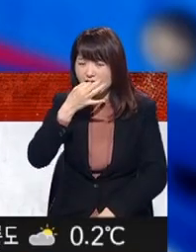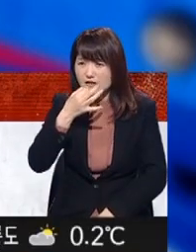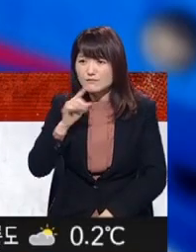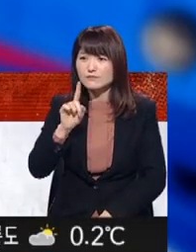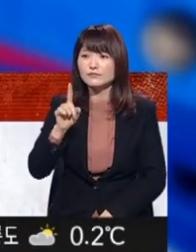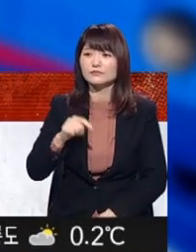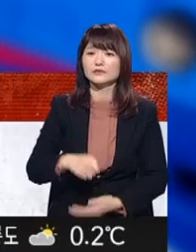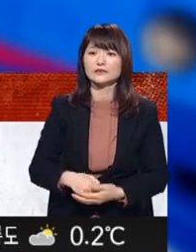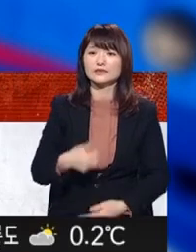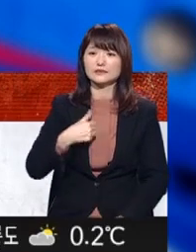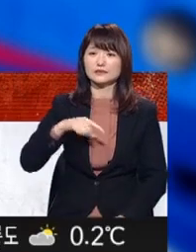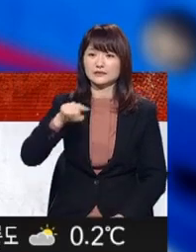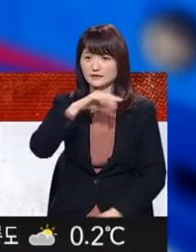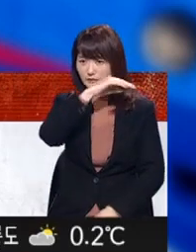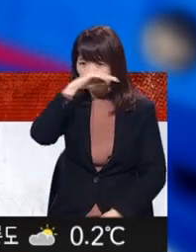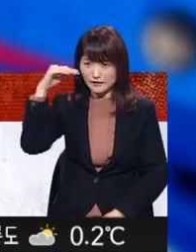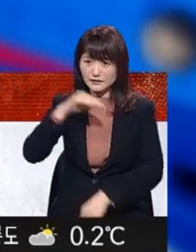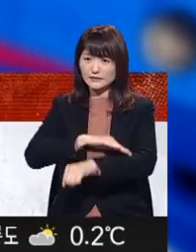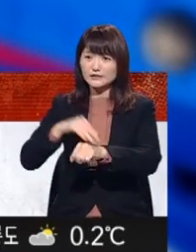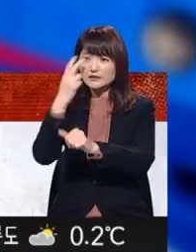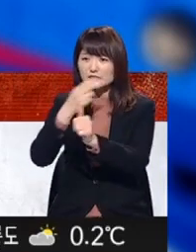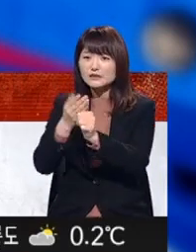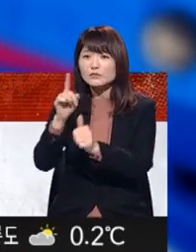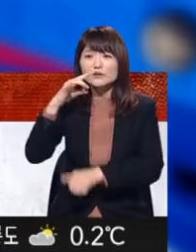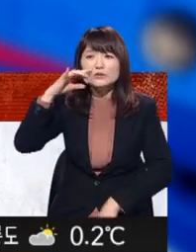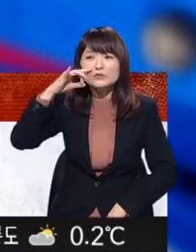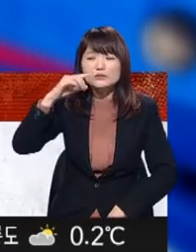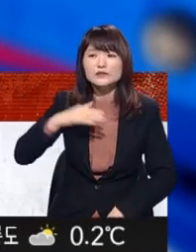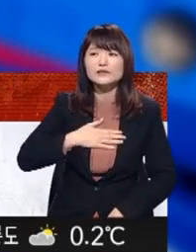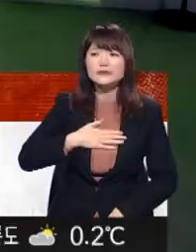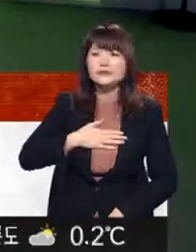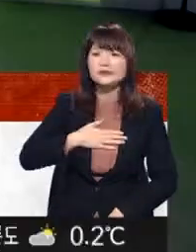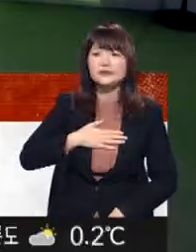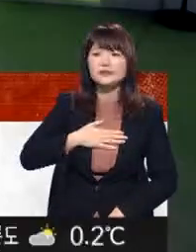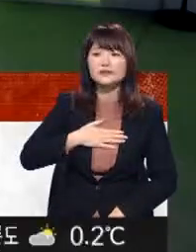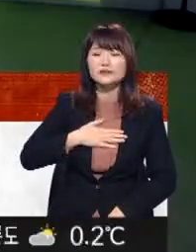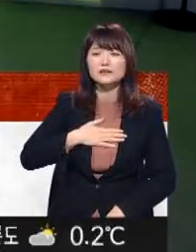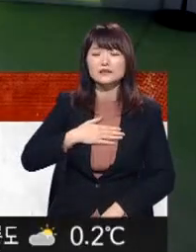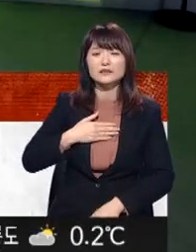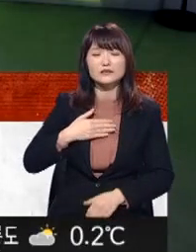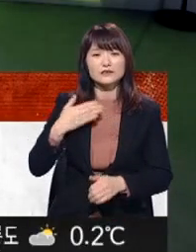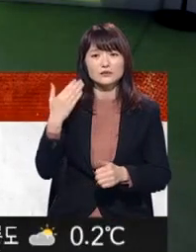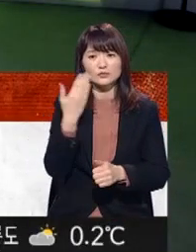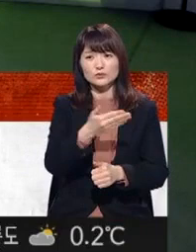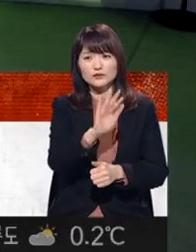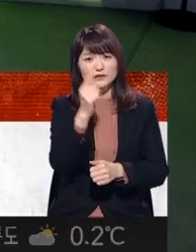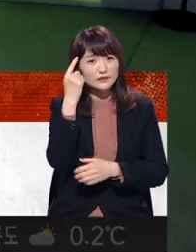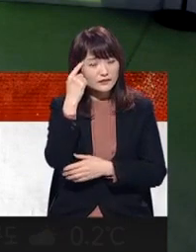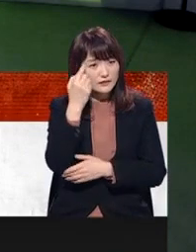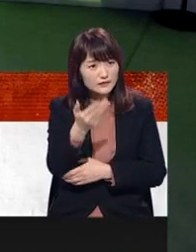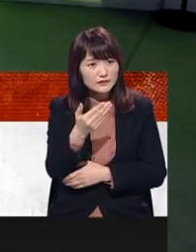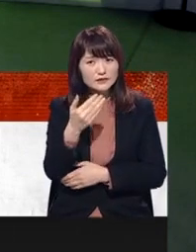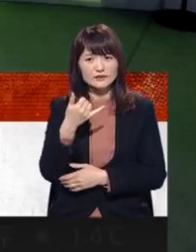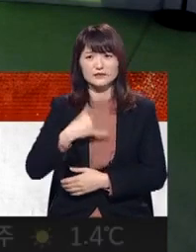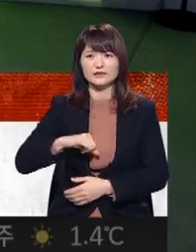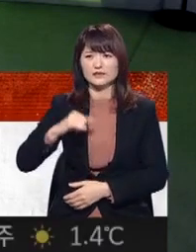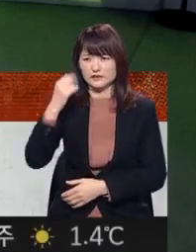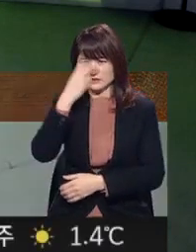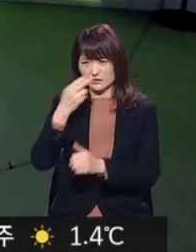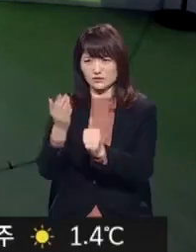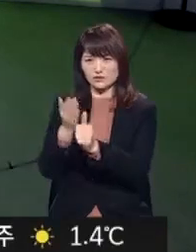자신이 이렇게 예쁜 듯하게 잘 키워주는데 오늘 궁금증까지 내가 채워주면서 살아야 돼 사실 치우는 것만으로도 감사하지 나